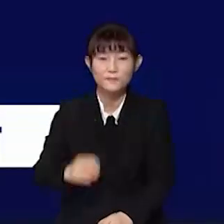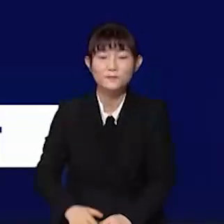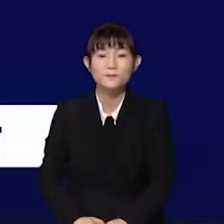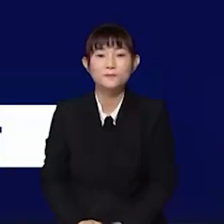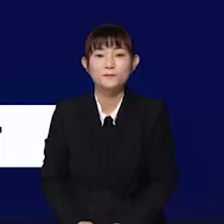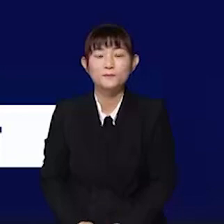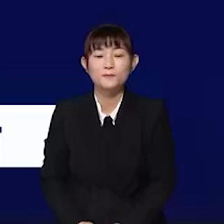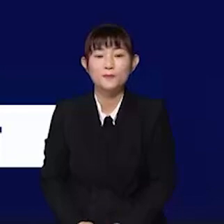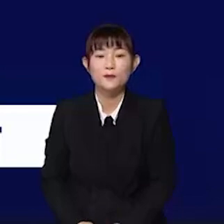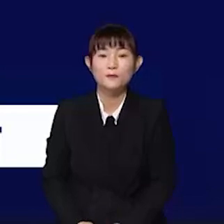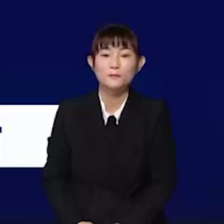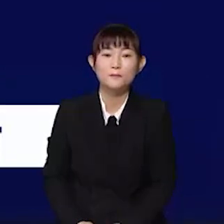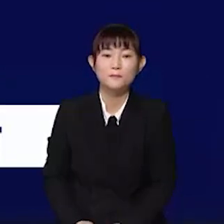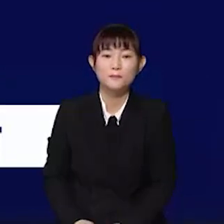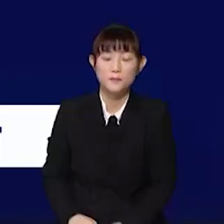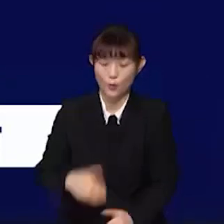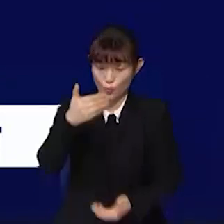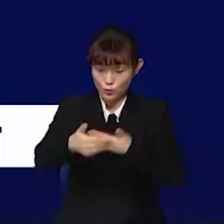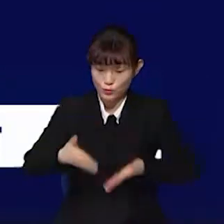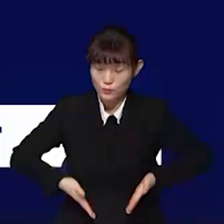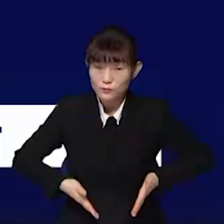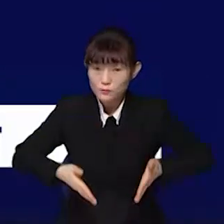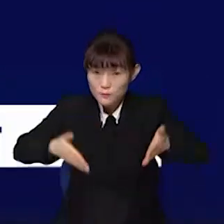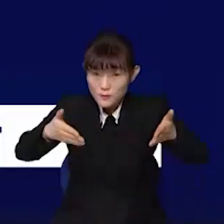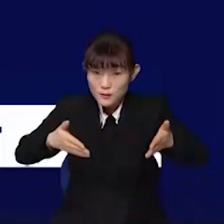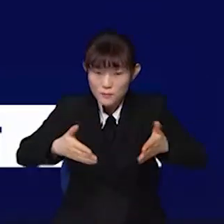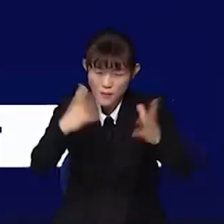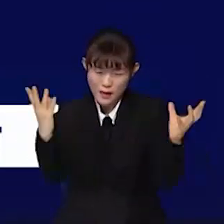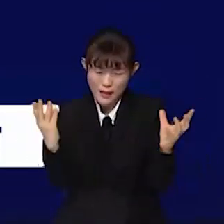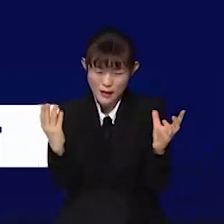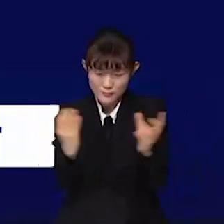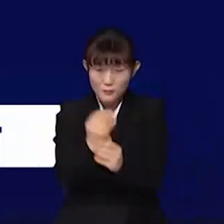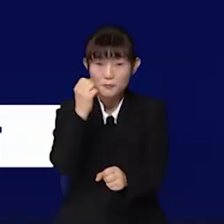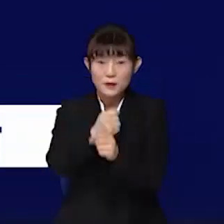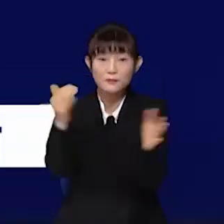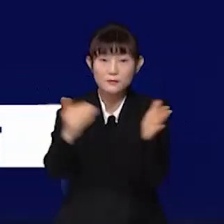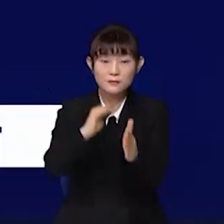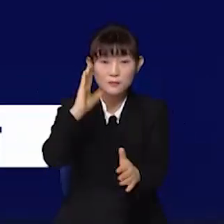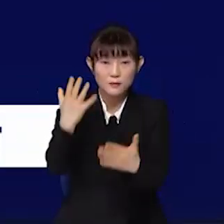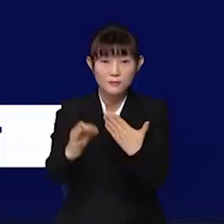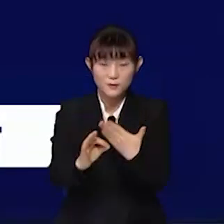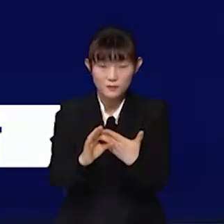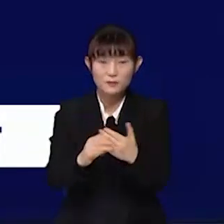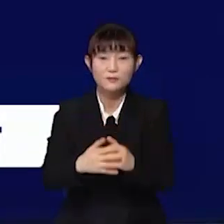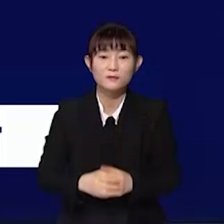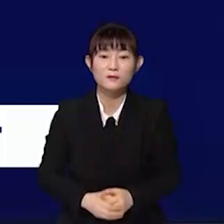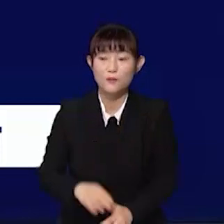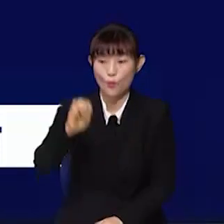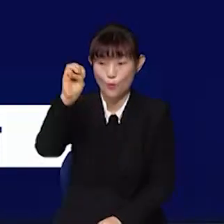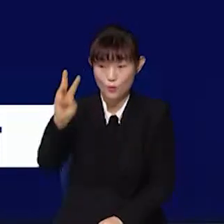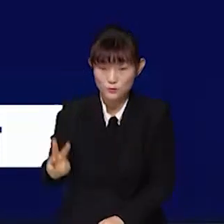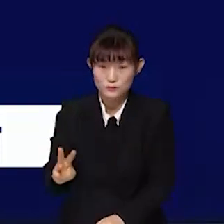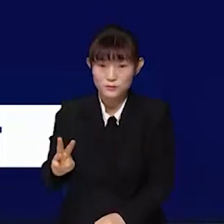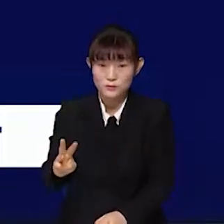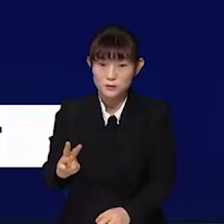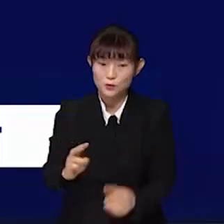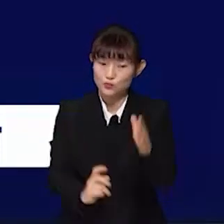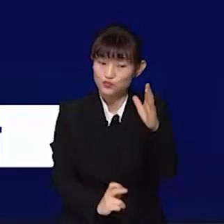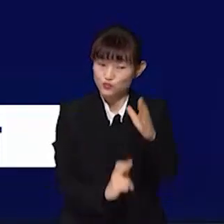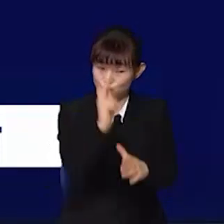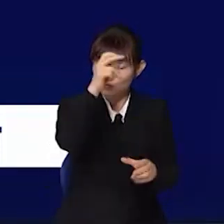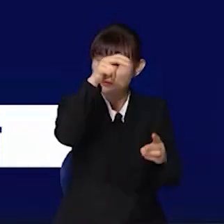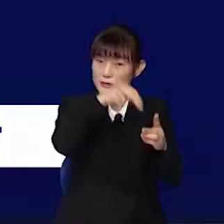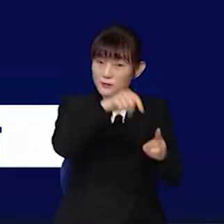생각을 하고요. 만약 이 고속도로가 완성이 됐다고 가정했을 때 광주에서